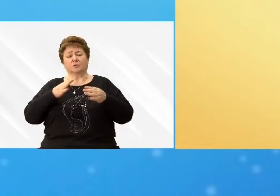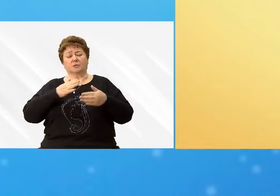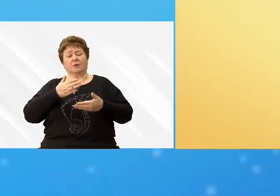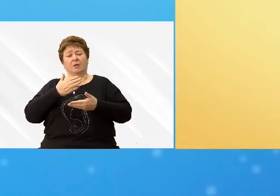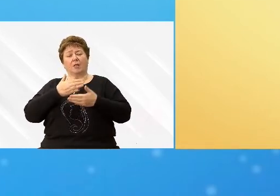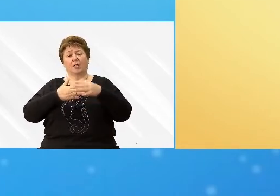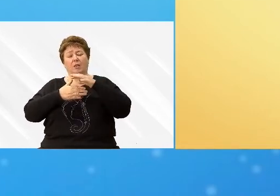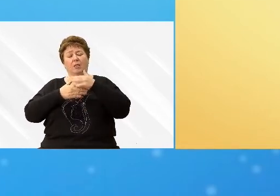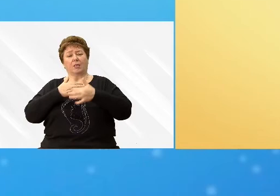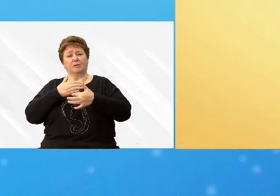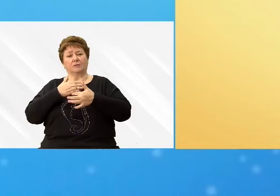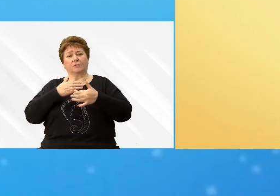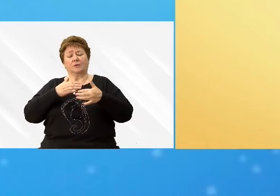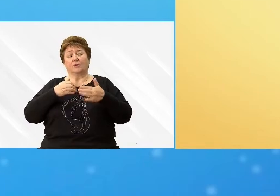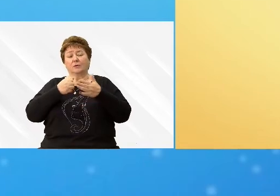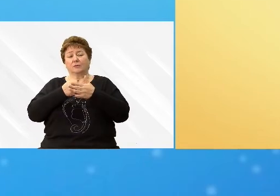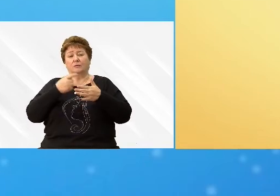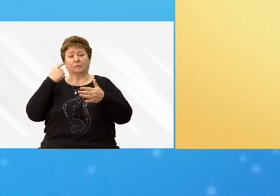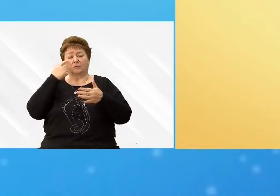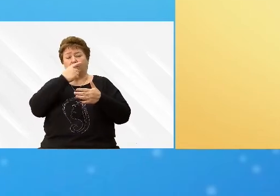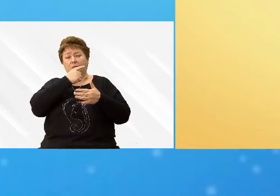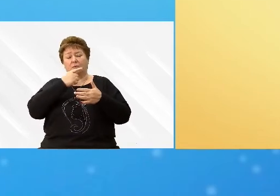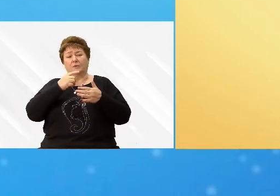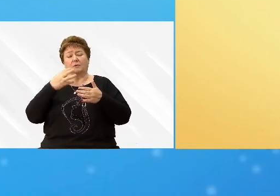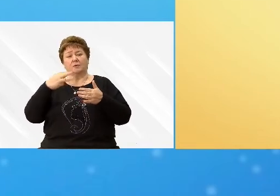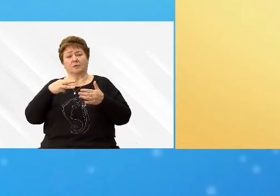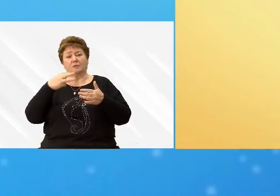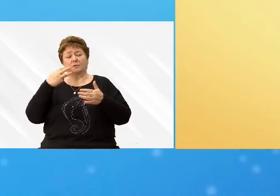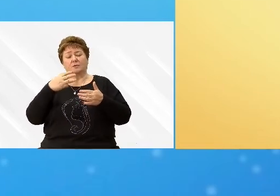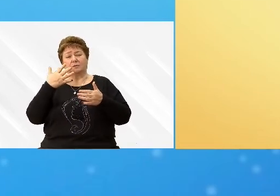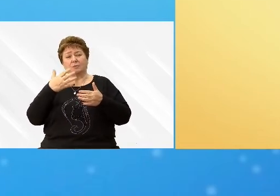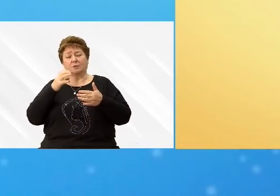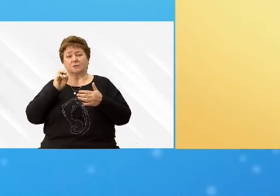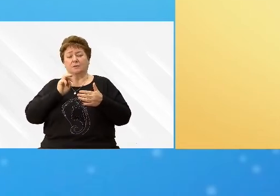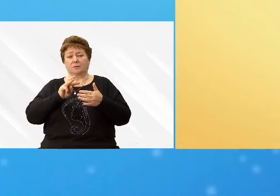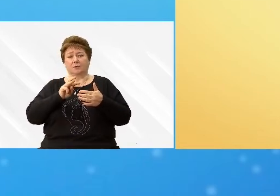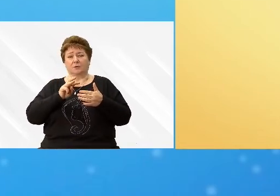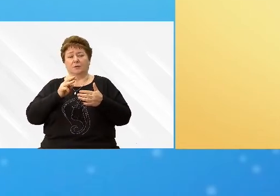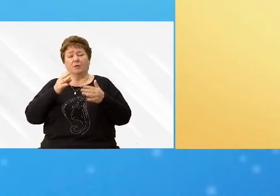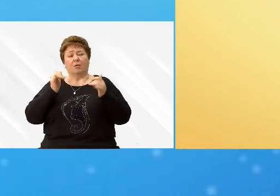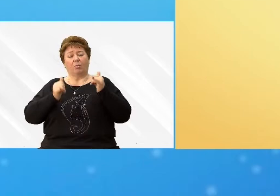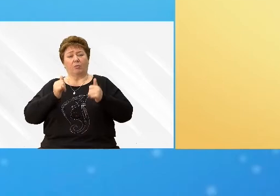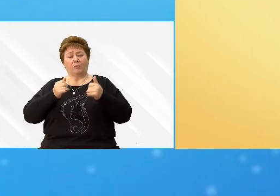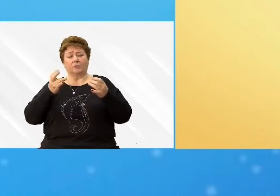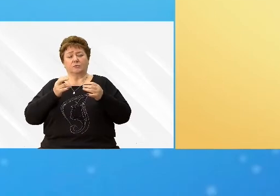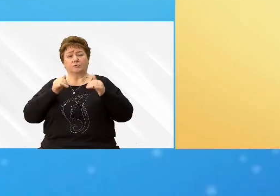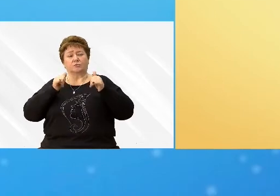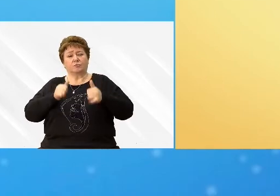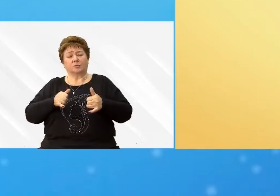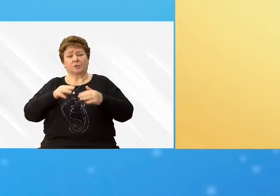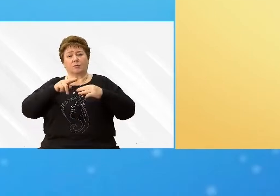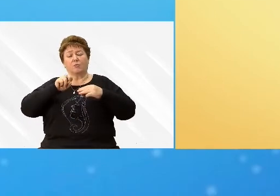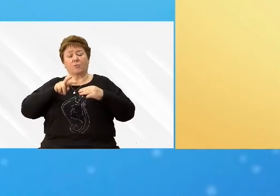от глаз до рабочего места 30 с 5 сантиметров ноги должны упираться в пол